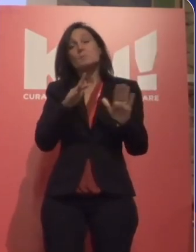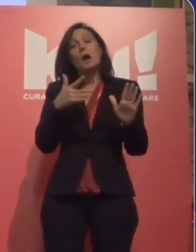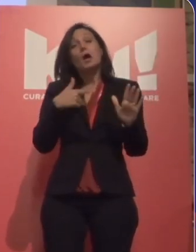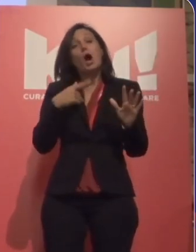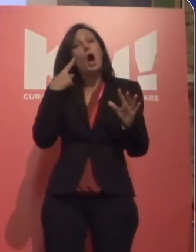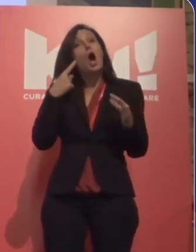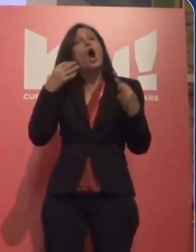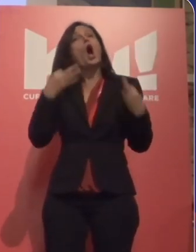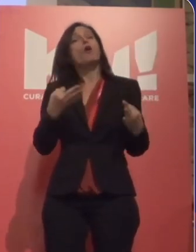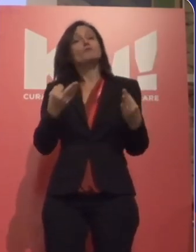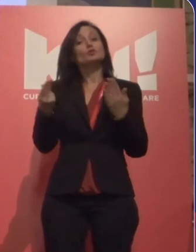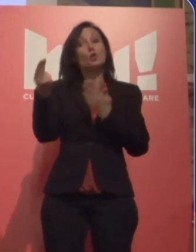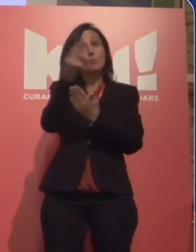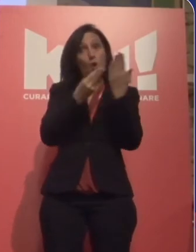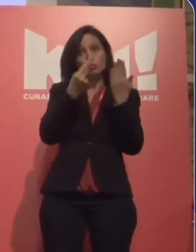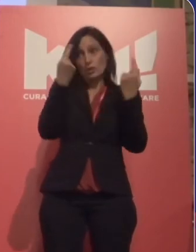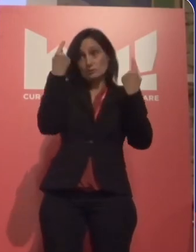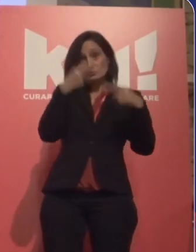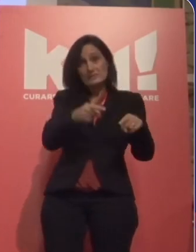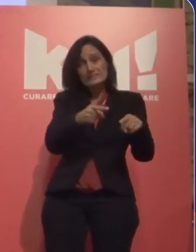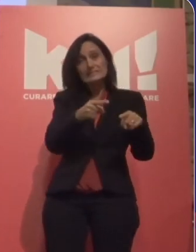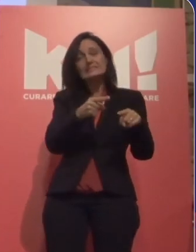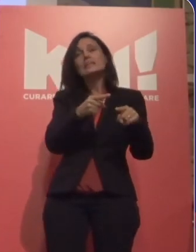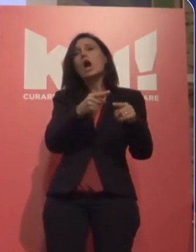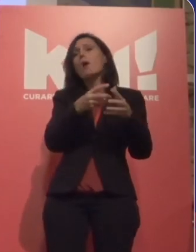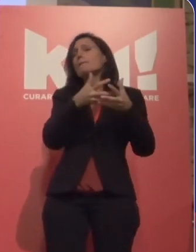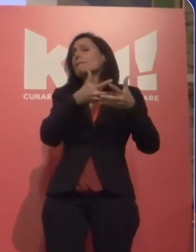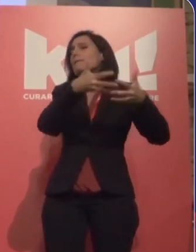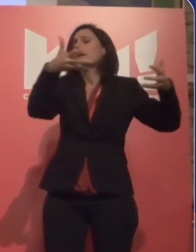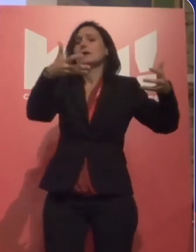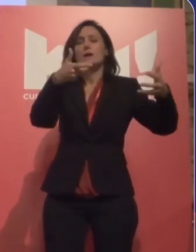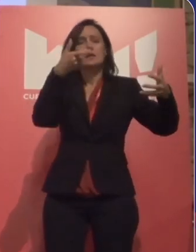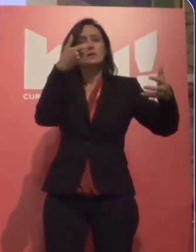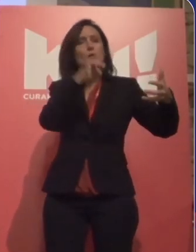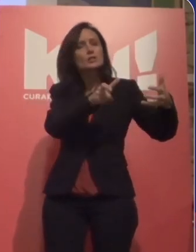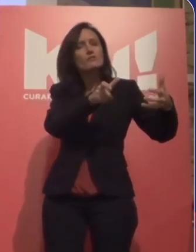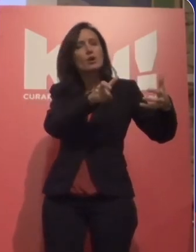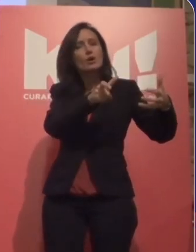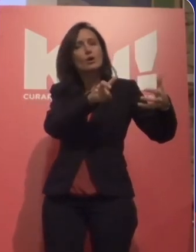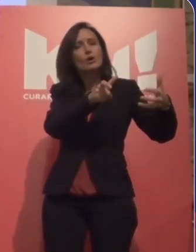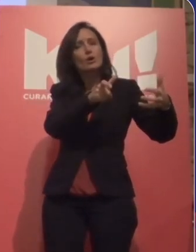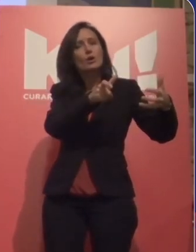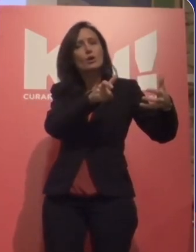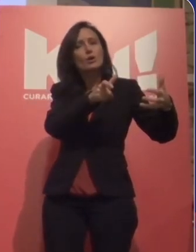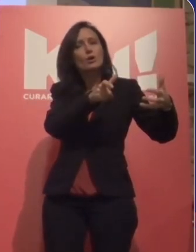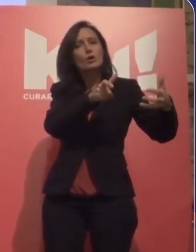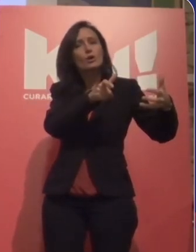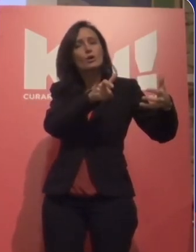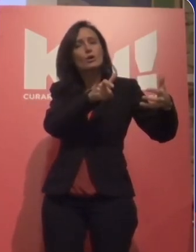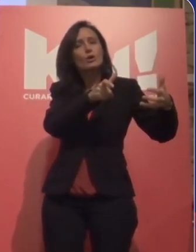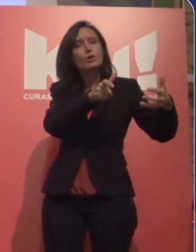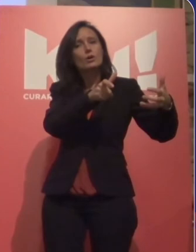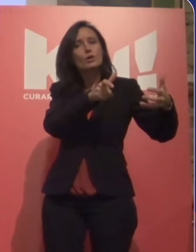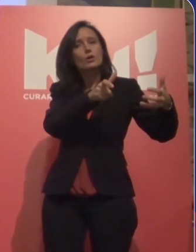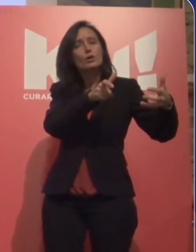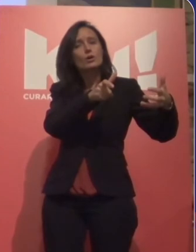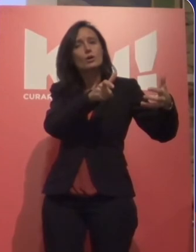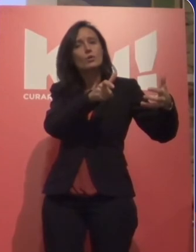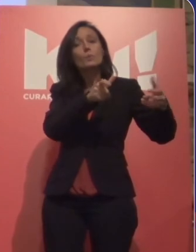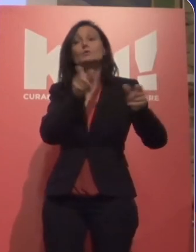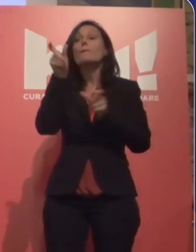preso piede proprio perché nel momento in cui le persone si sono sentite più